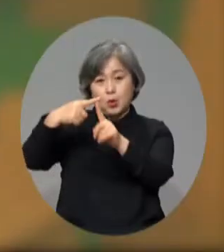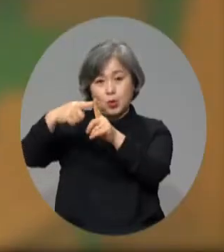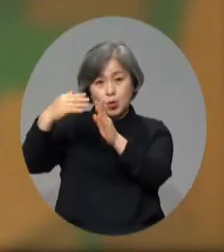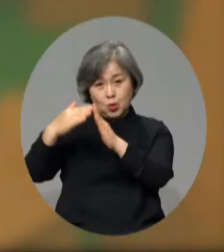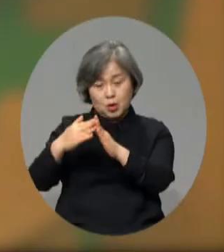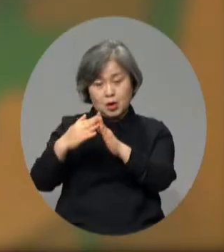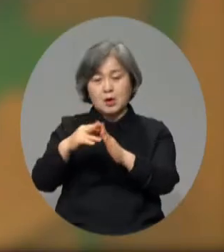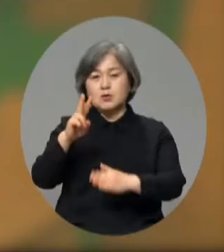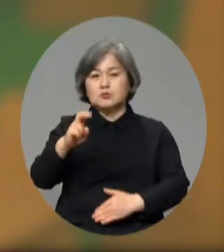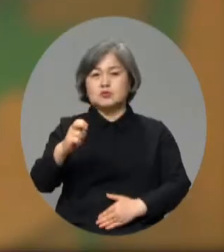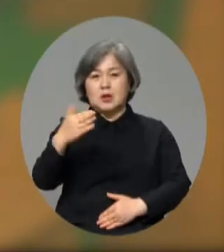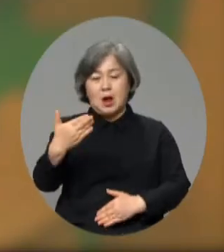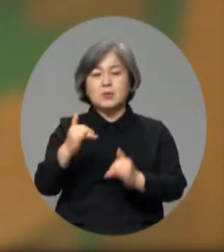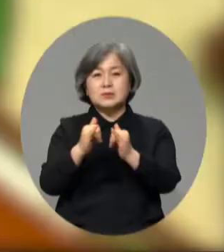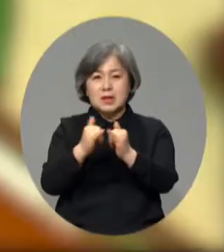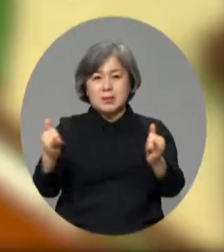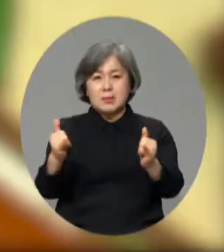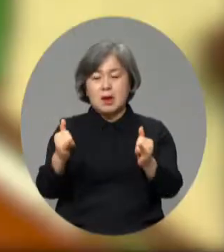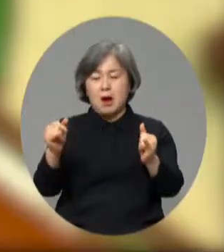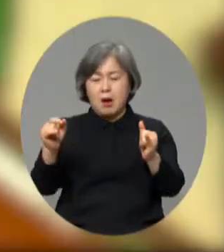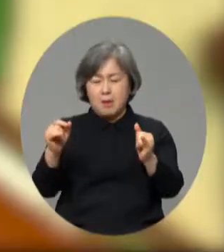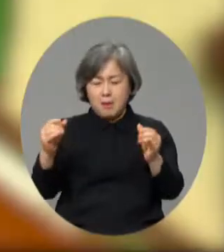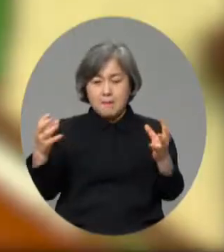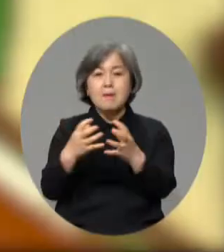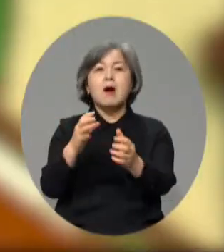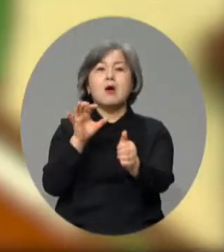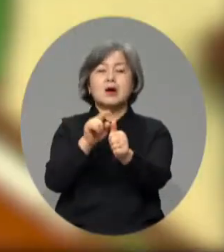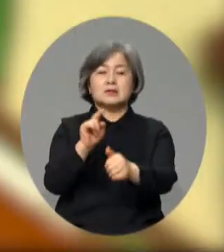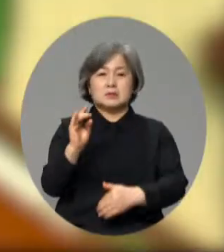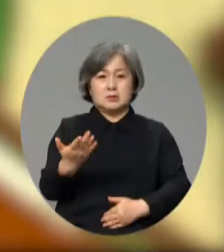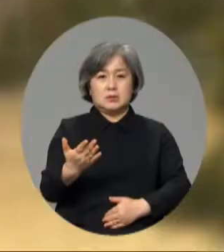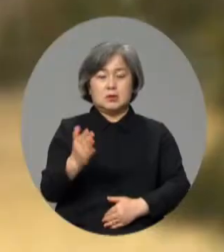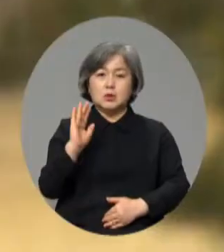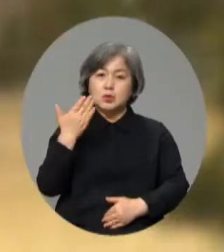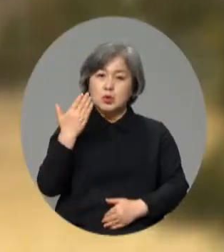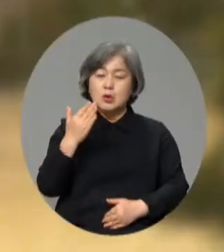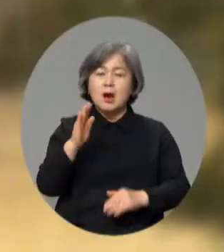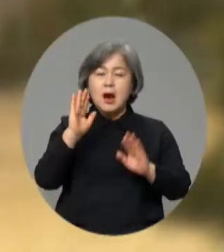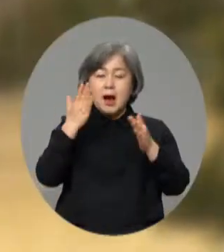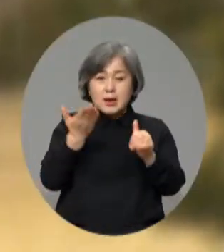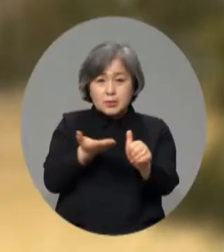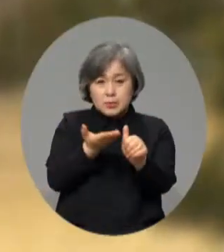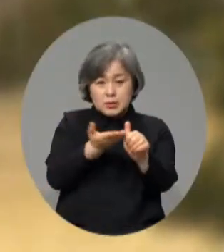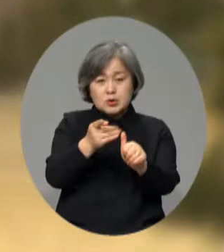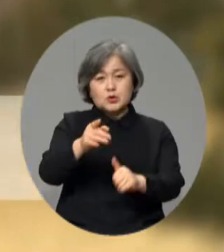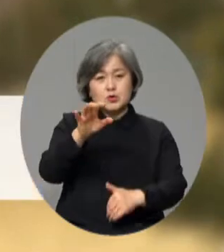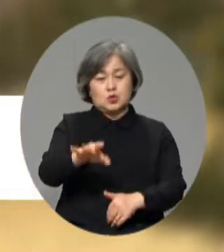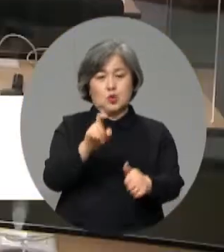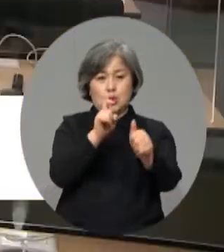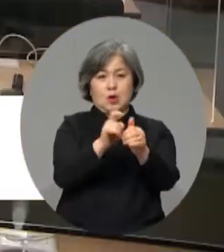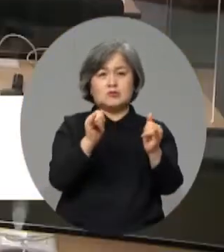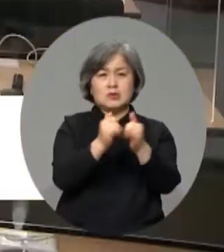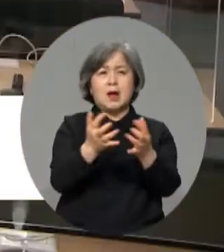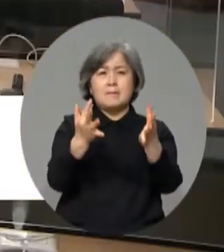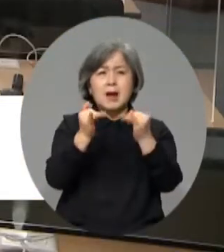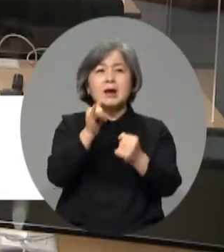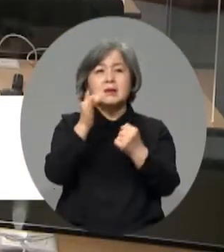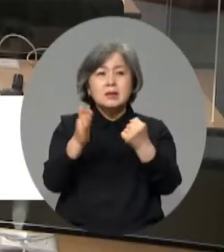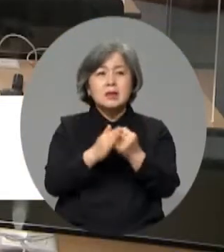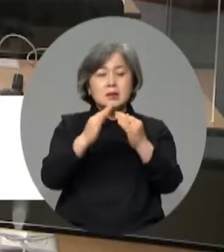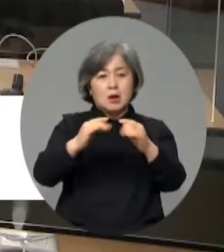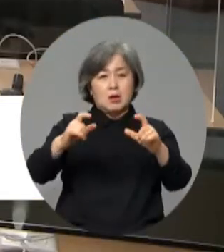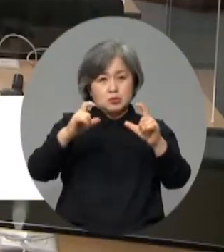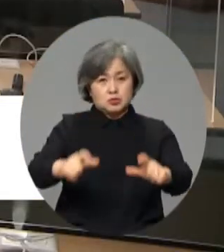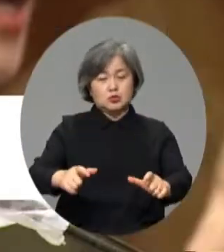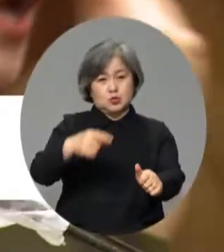교인 29명이 한꺼번에 확진 졌습니다 최근 영유아 보육기관에서 확진 자가 속출하자 전략 또는